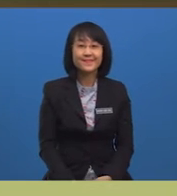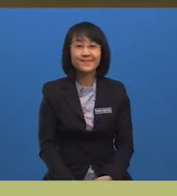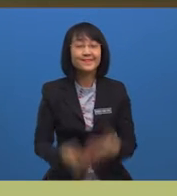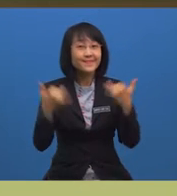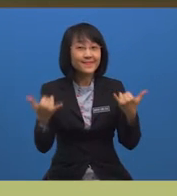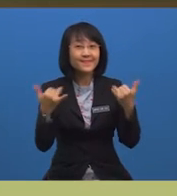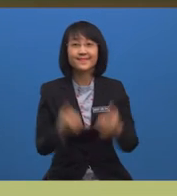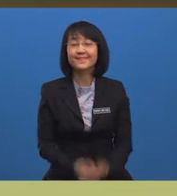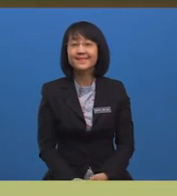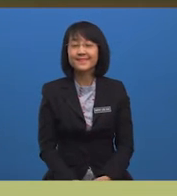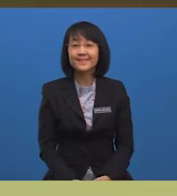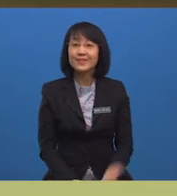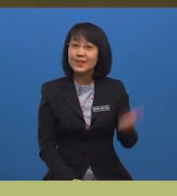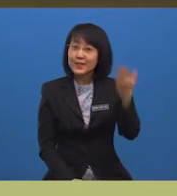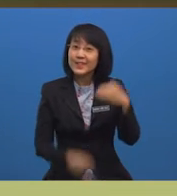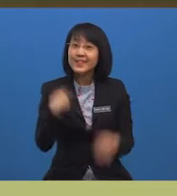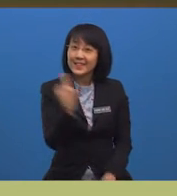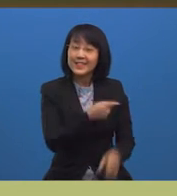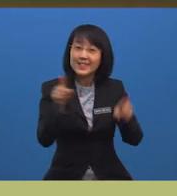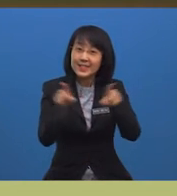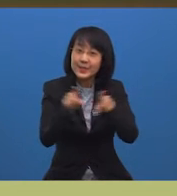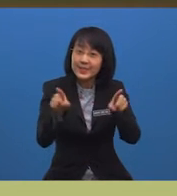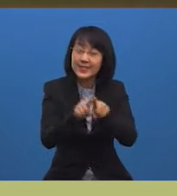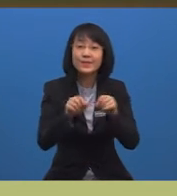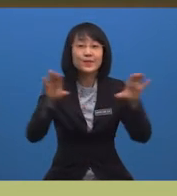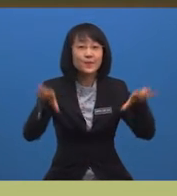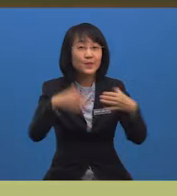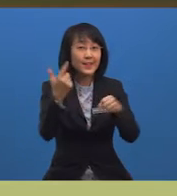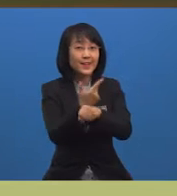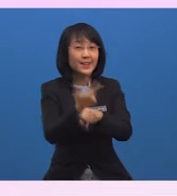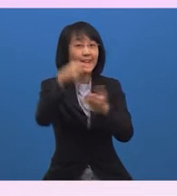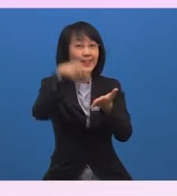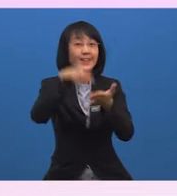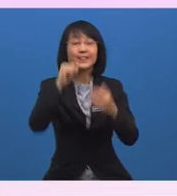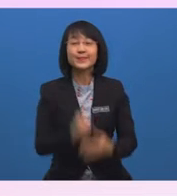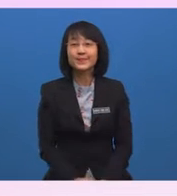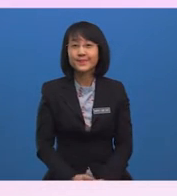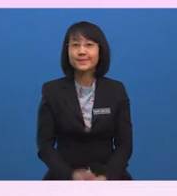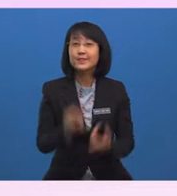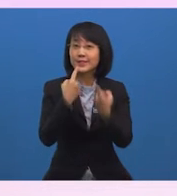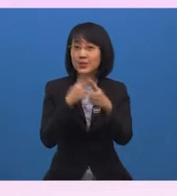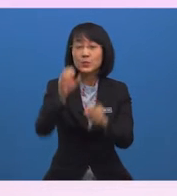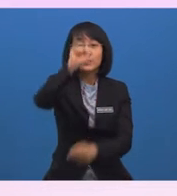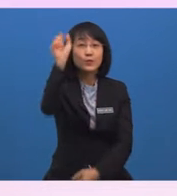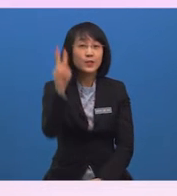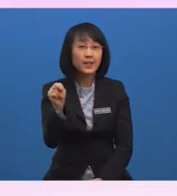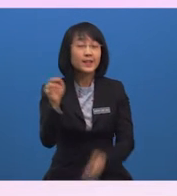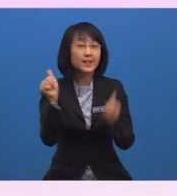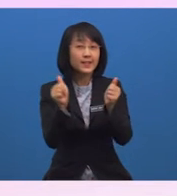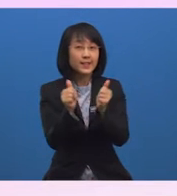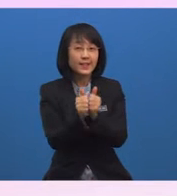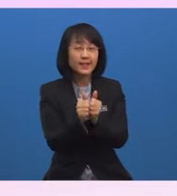Sekarang, mari kita sama-sama buat latihan ini. Jawab soalan